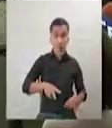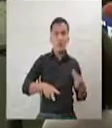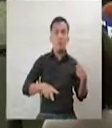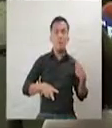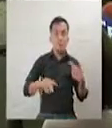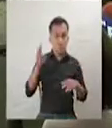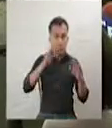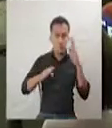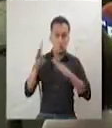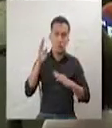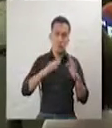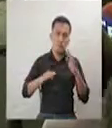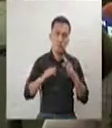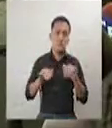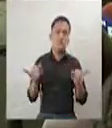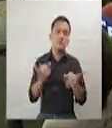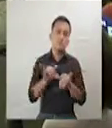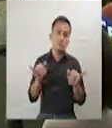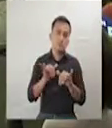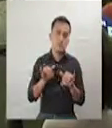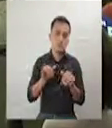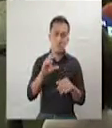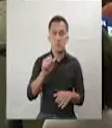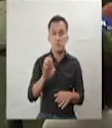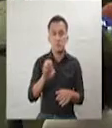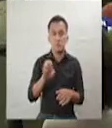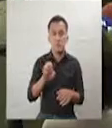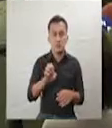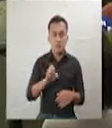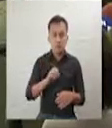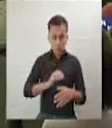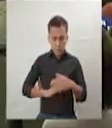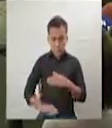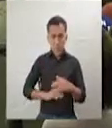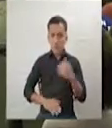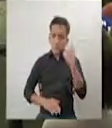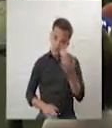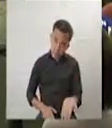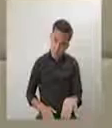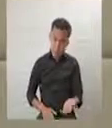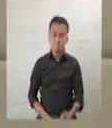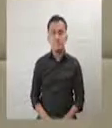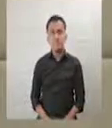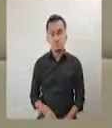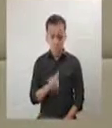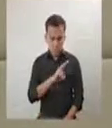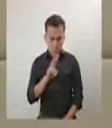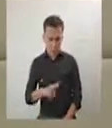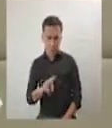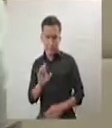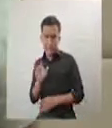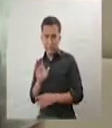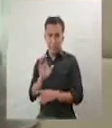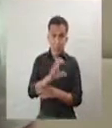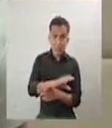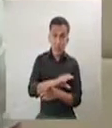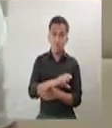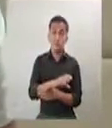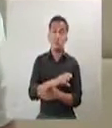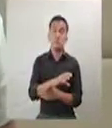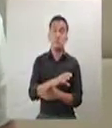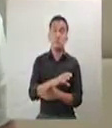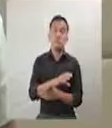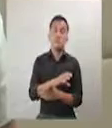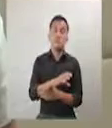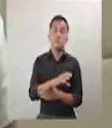meron din ho kaming problema sa mga ganitong kaso ng maternal mortality rate. Sa Valenzuela, pinilit ho namin